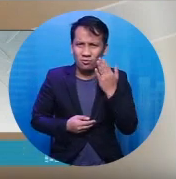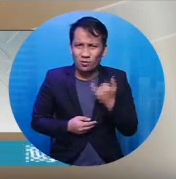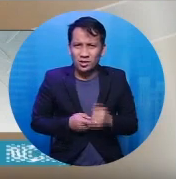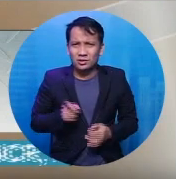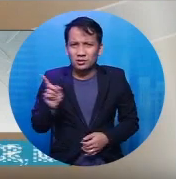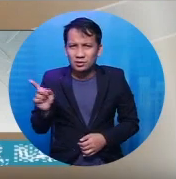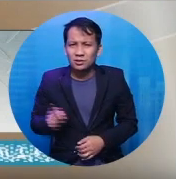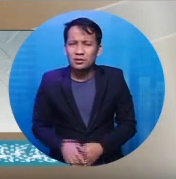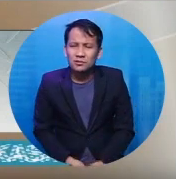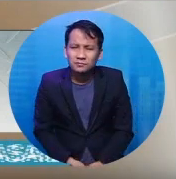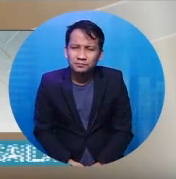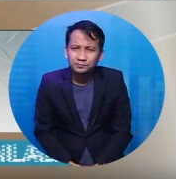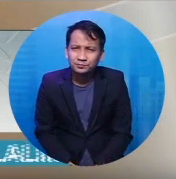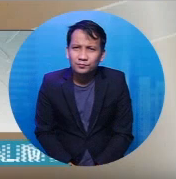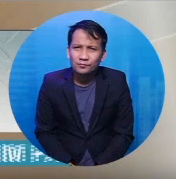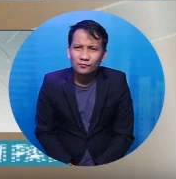yon?